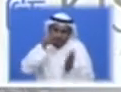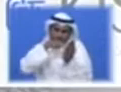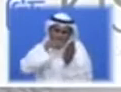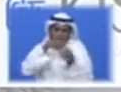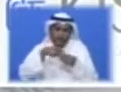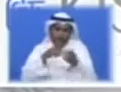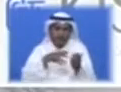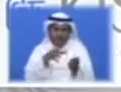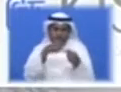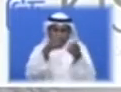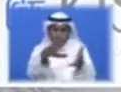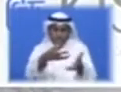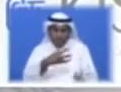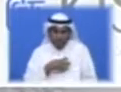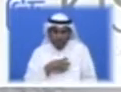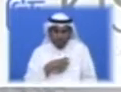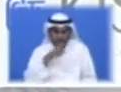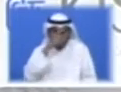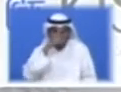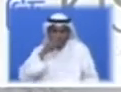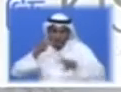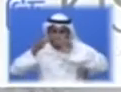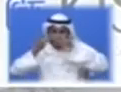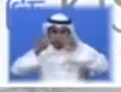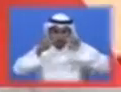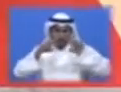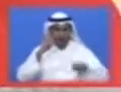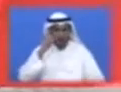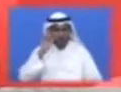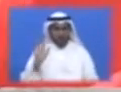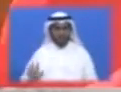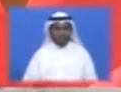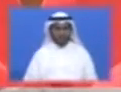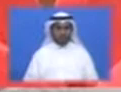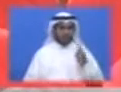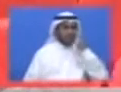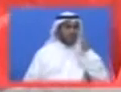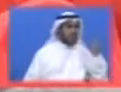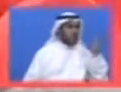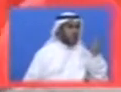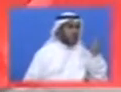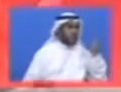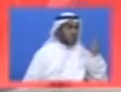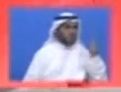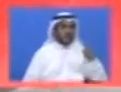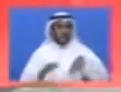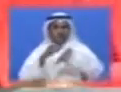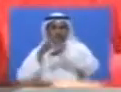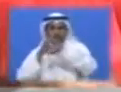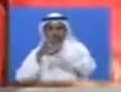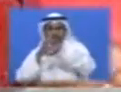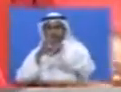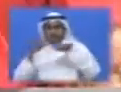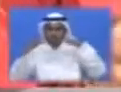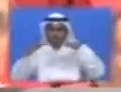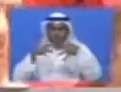الباحثين والعلماء للتحري عن بعض هذه الامور ضمت الورشه العديد من النقاشات من قبل بعض العلماء